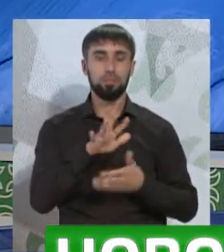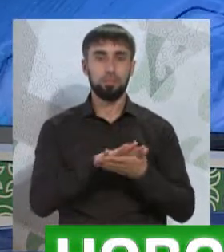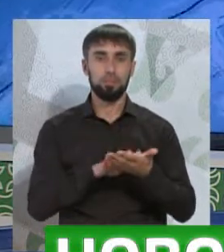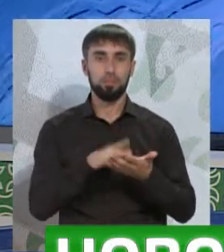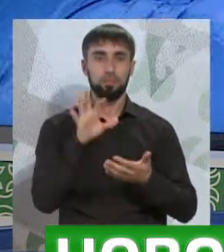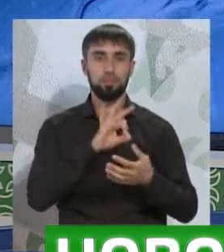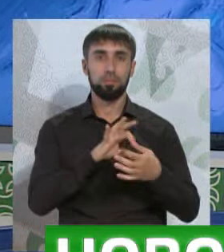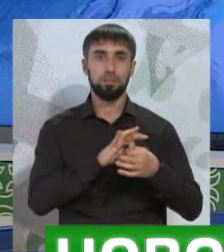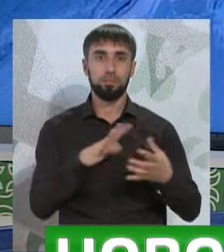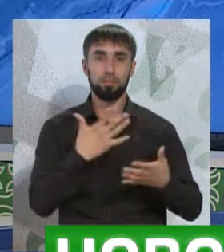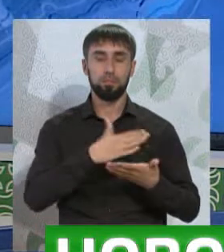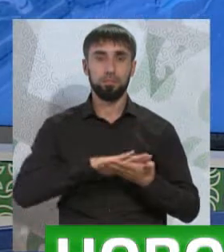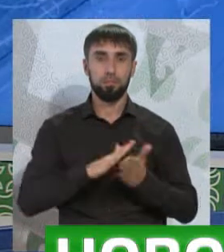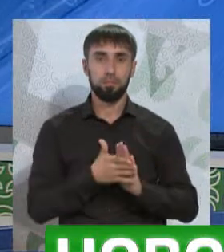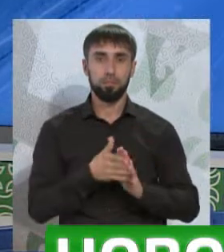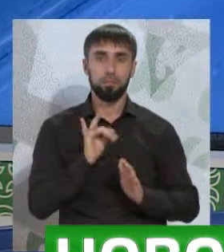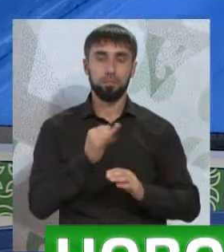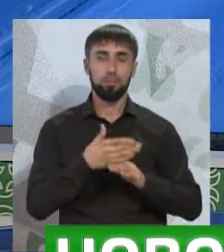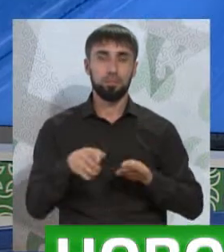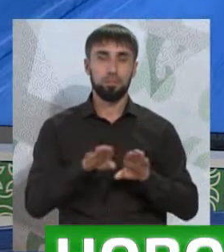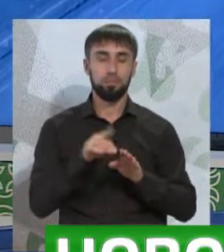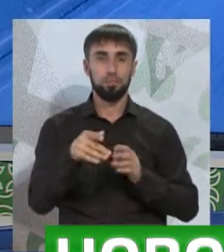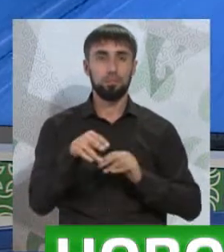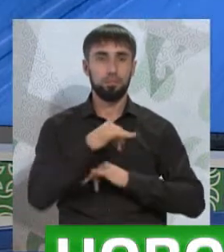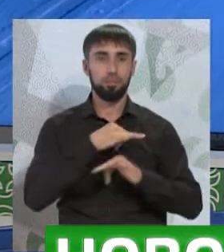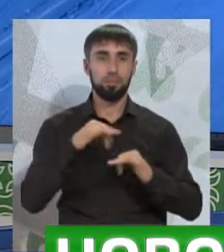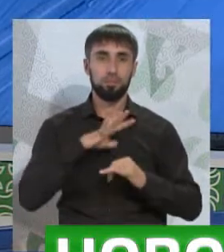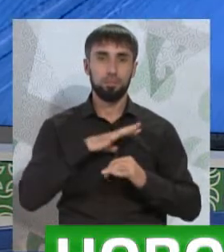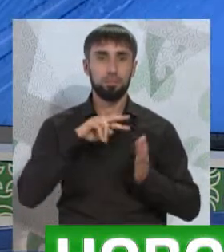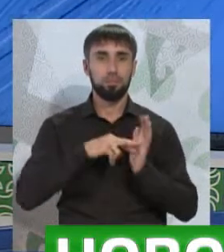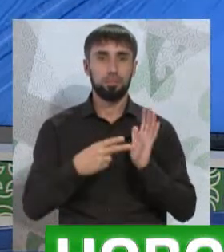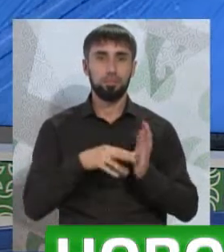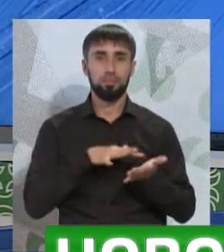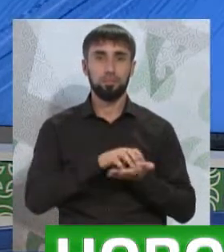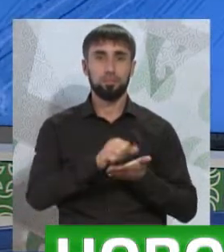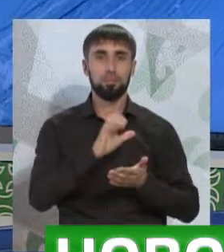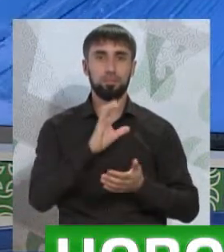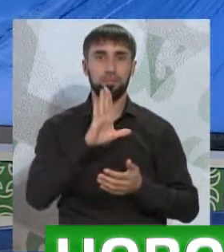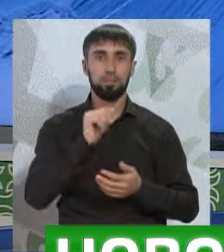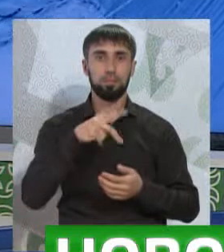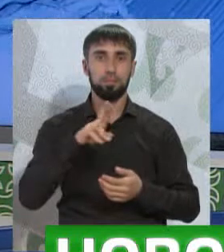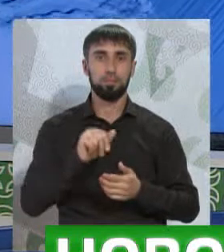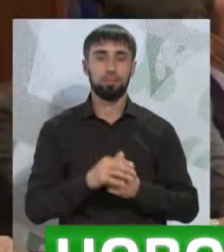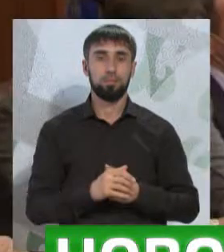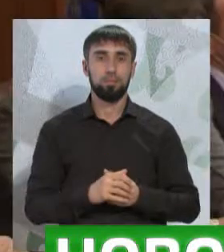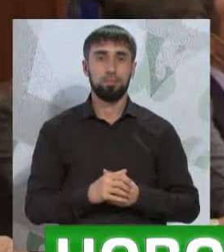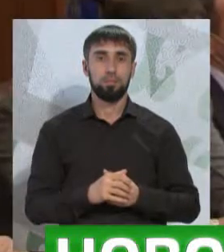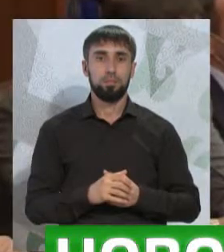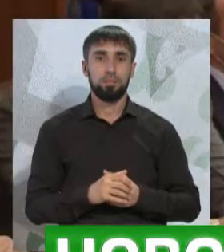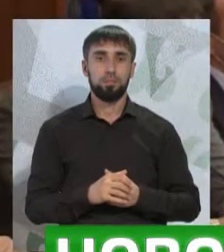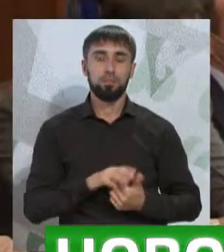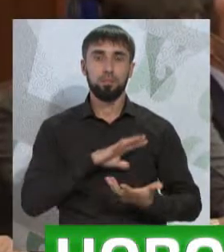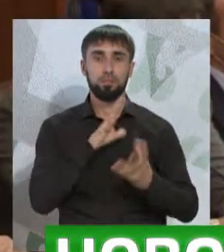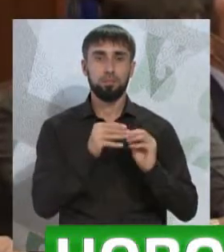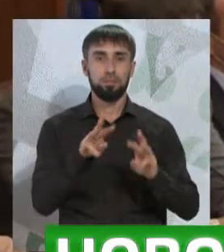о расторжении соглашения. Кроме того, на собрании обсудили и планы по ликвидации свалок. Подробности далее. Всего по